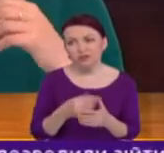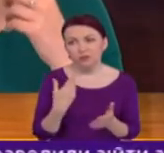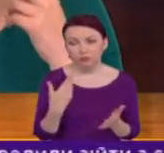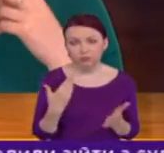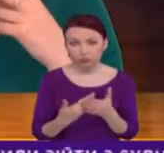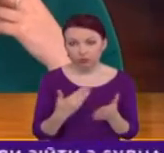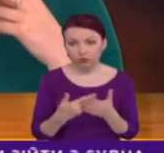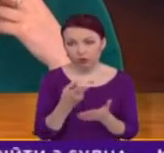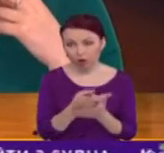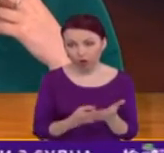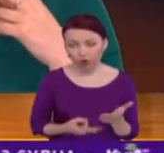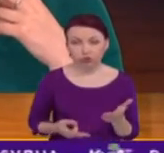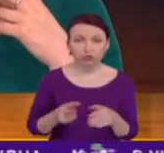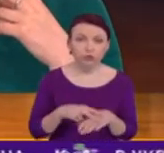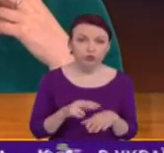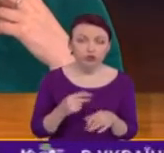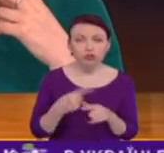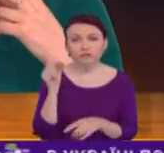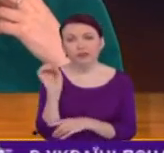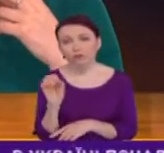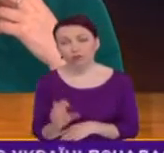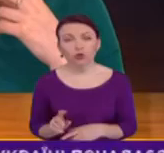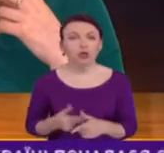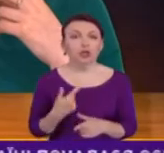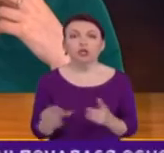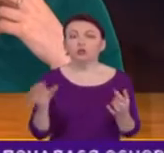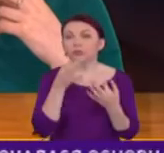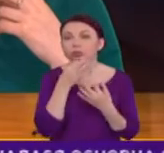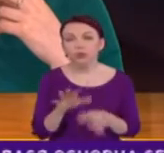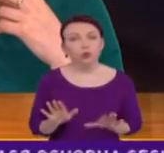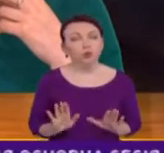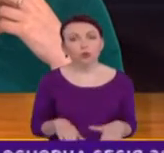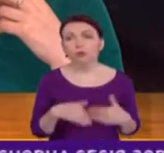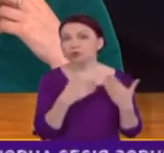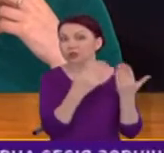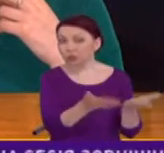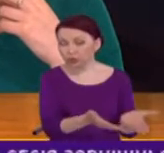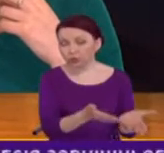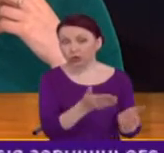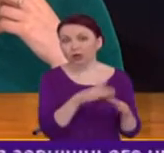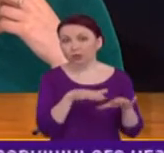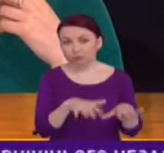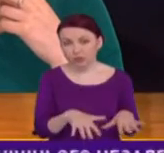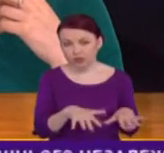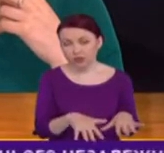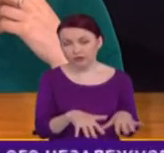якщо... Чи лежачий поліцейський, чи світофор, чи будь-яку пропозицію